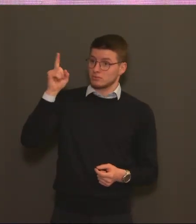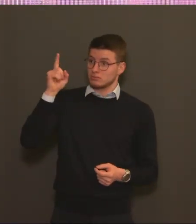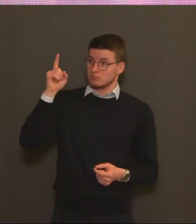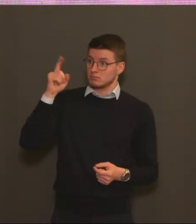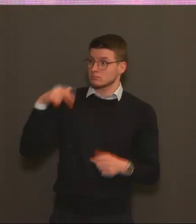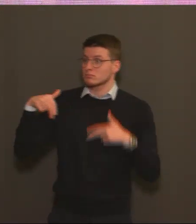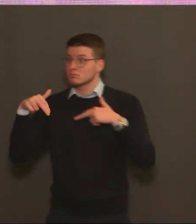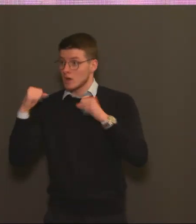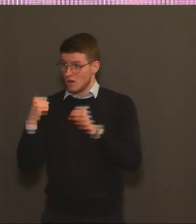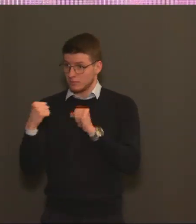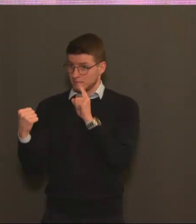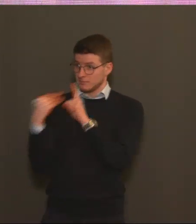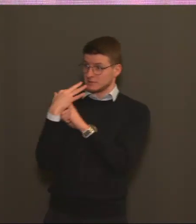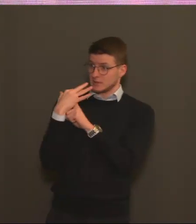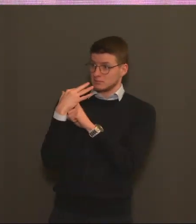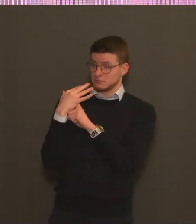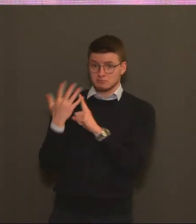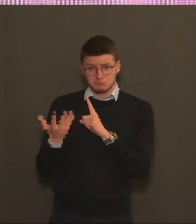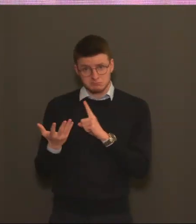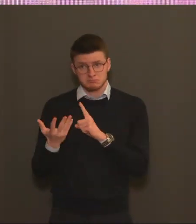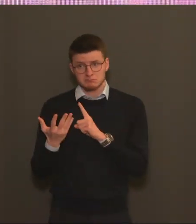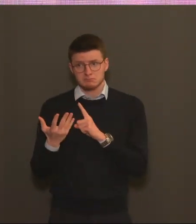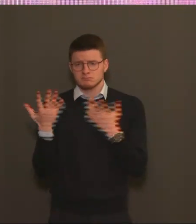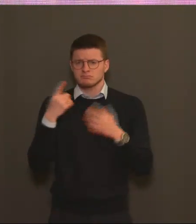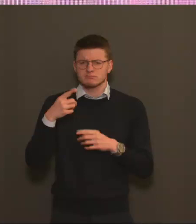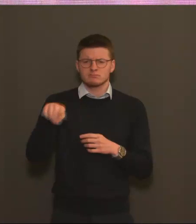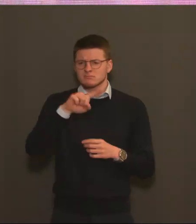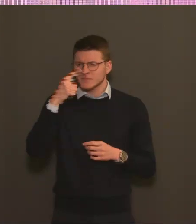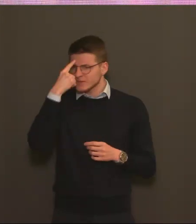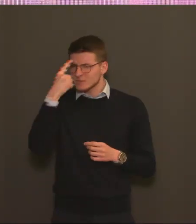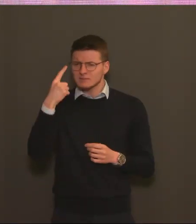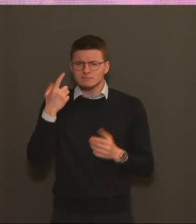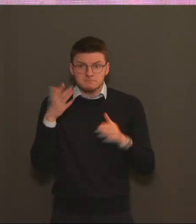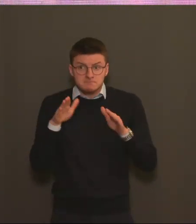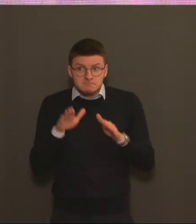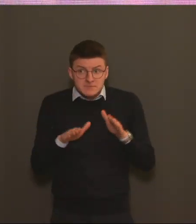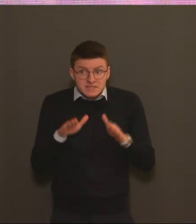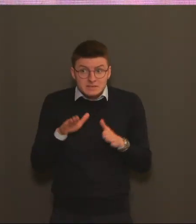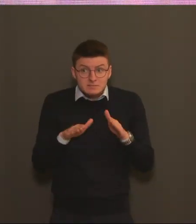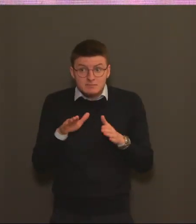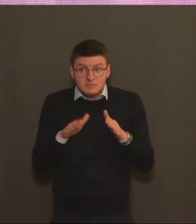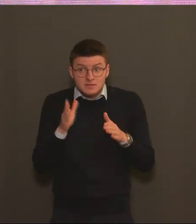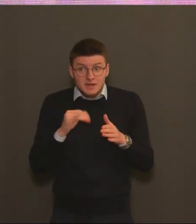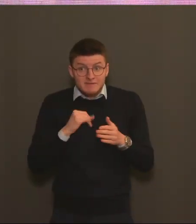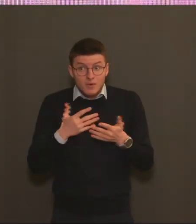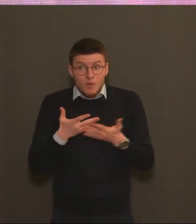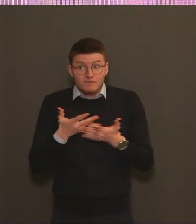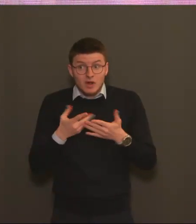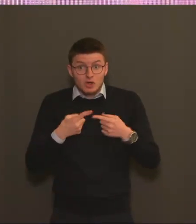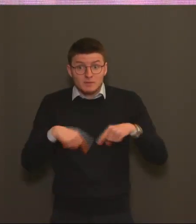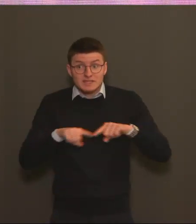Zoals u weet staat een mogelijke uitbreiding van de buitenactiviteiten vandaag op de agenda van het